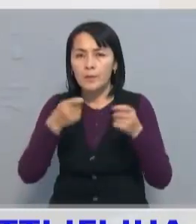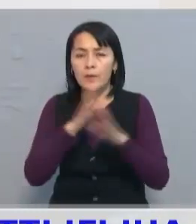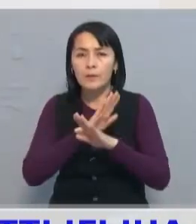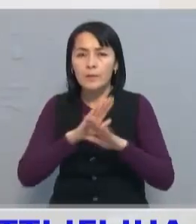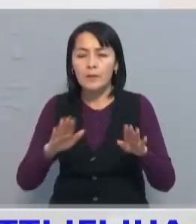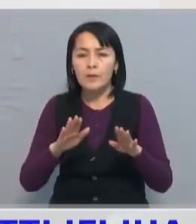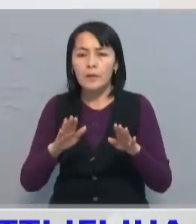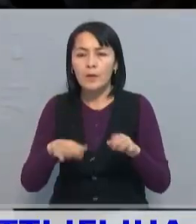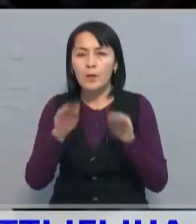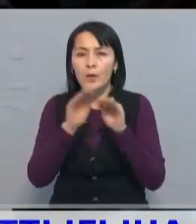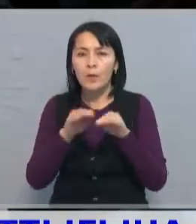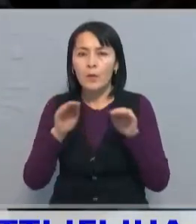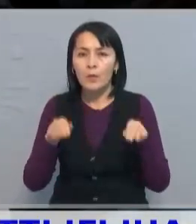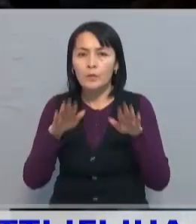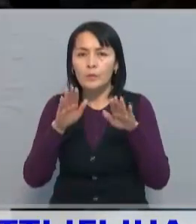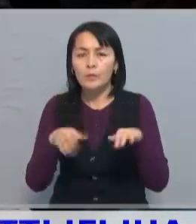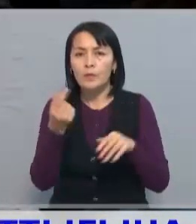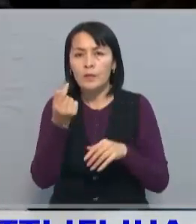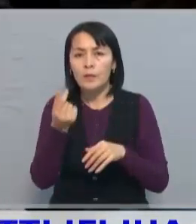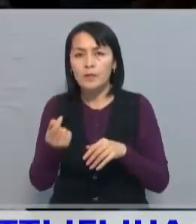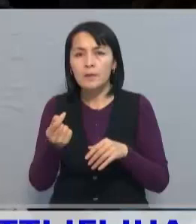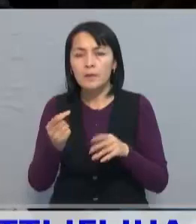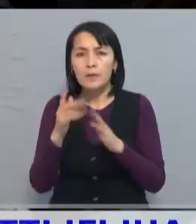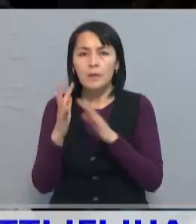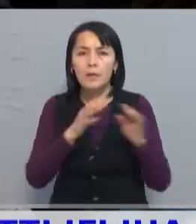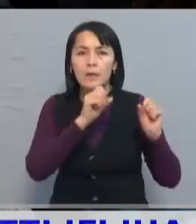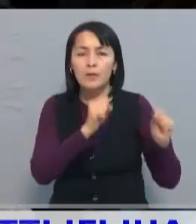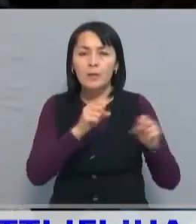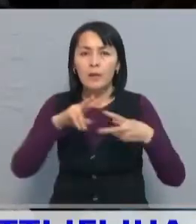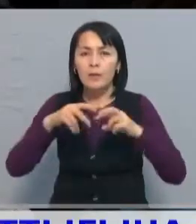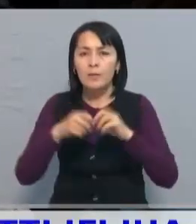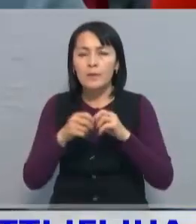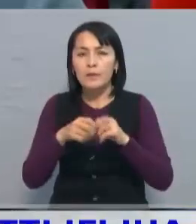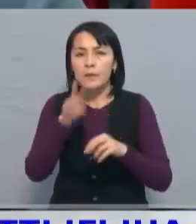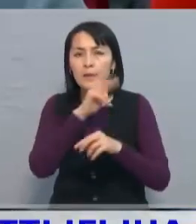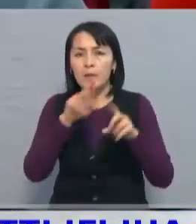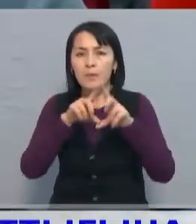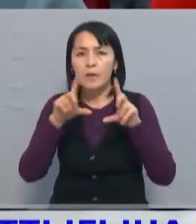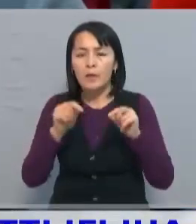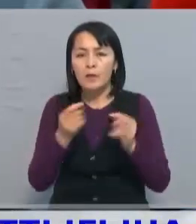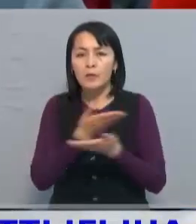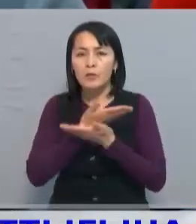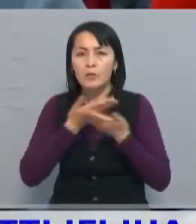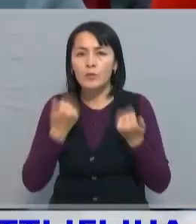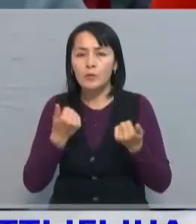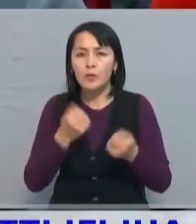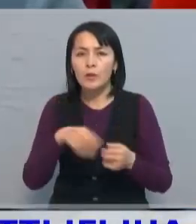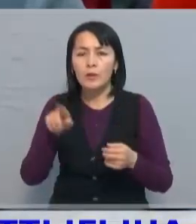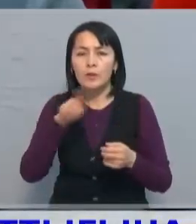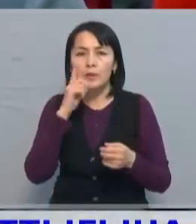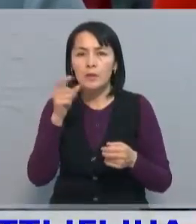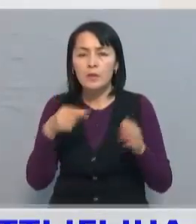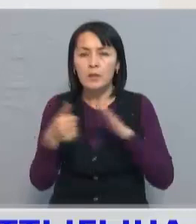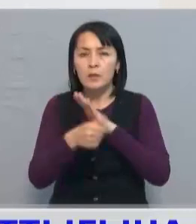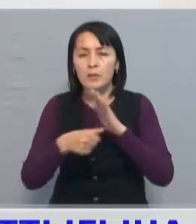етілуі, оқушы орындардың тапшылығы, экологиялық мәселелер, емханалардың жетіспеушілігі, жастардың